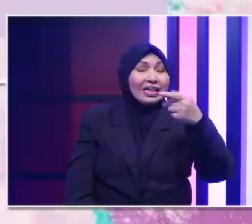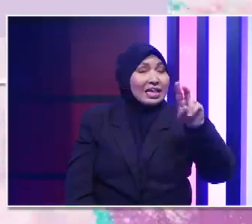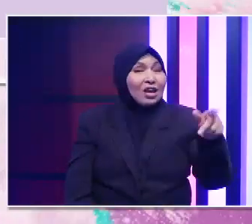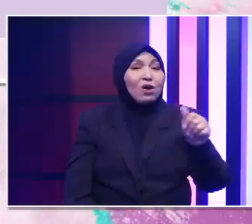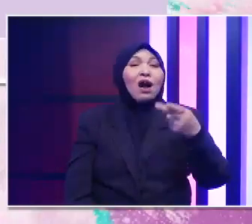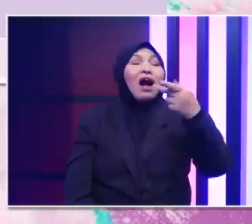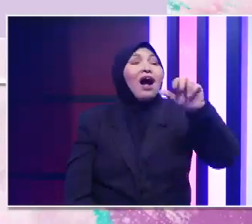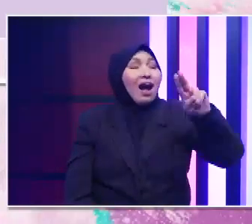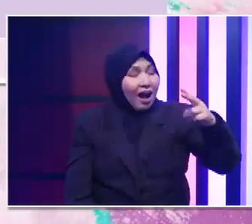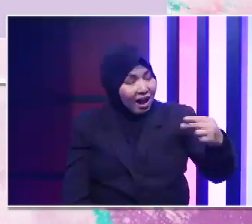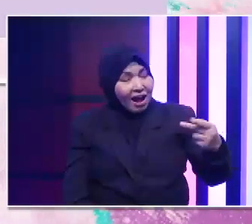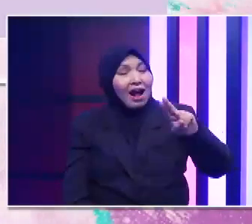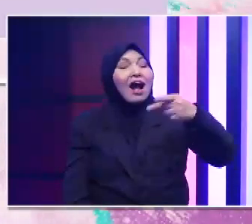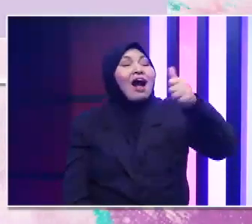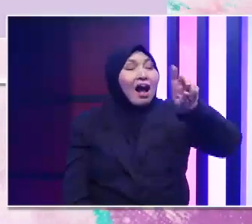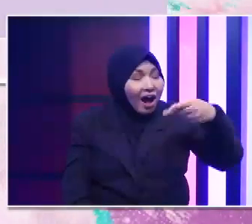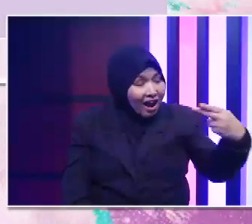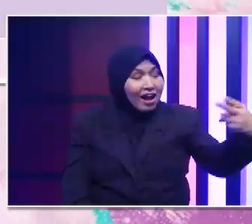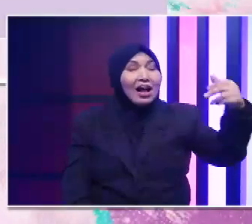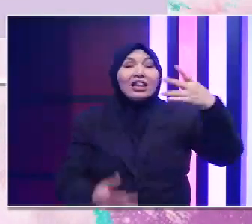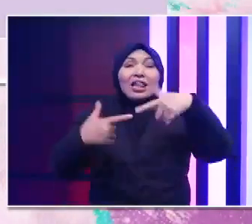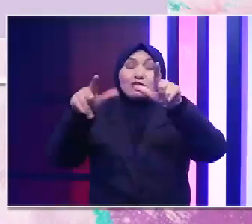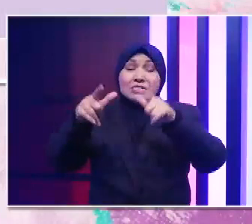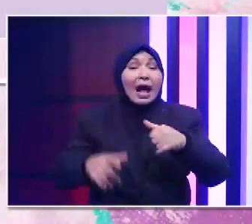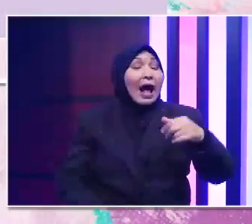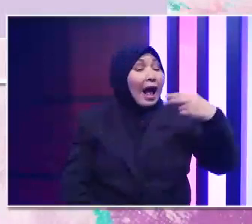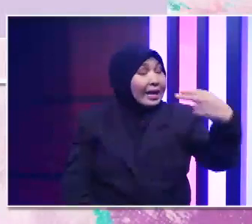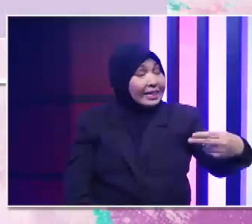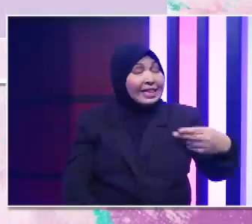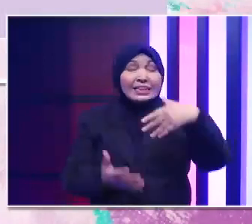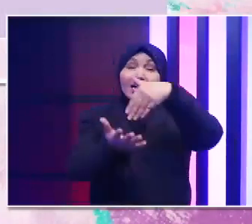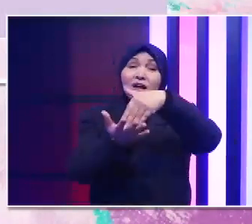Astagfirullahaladzim aing pilot